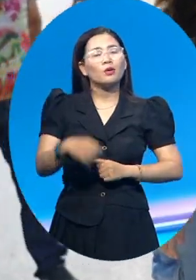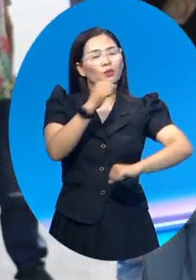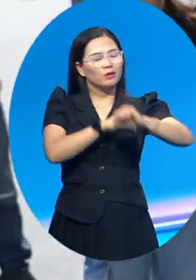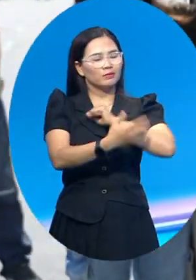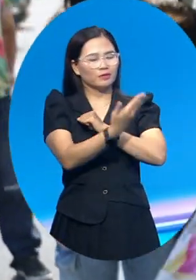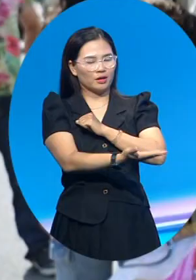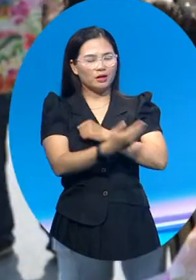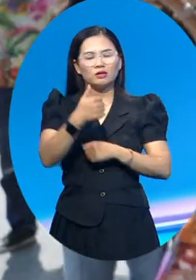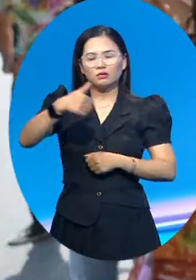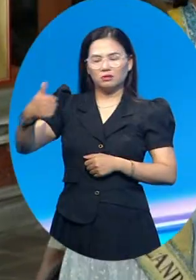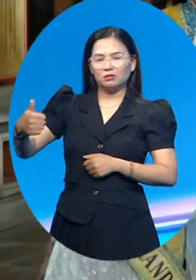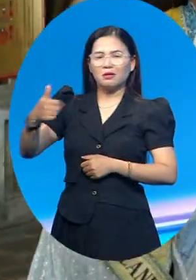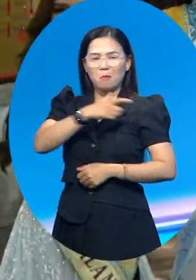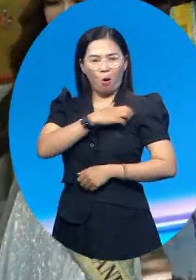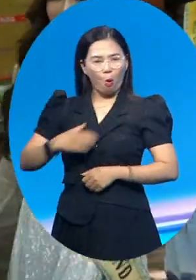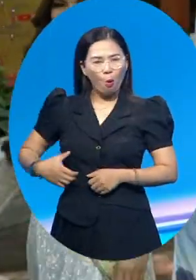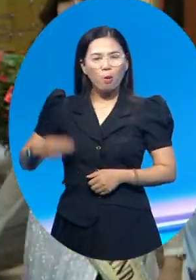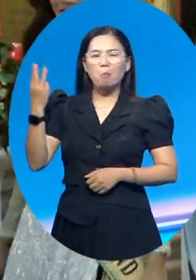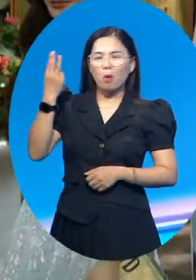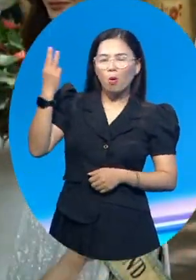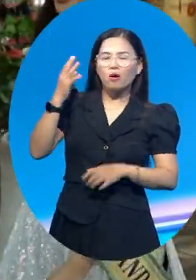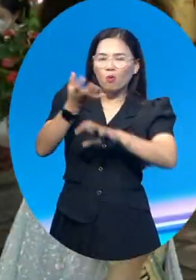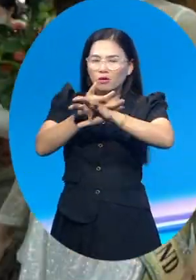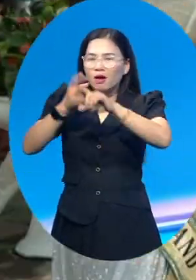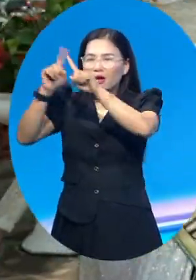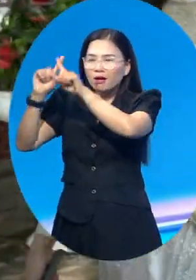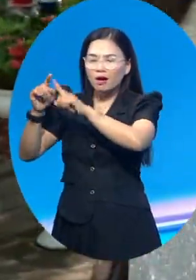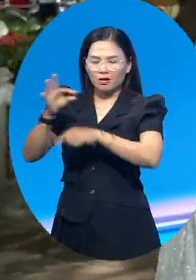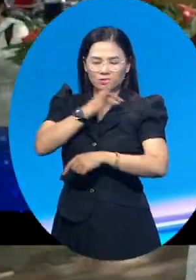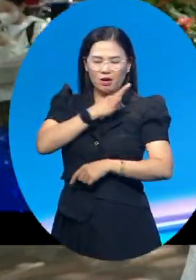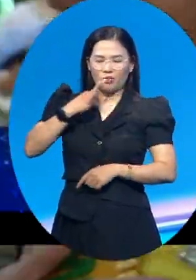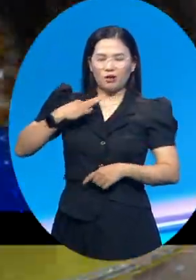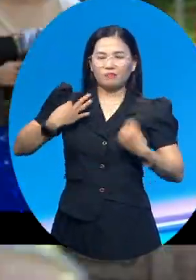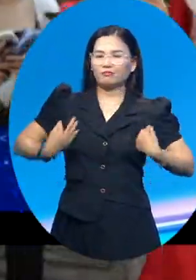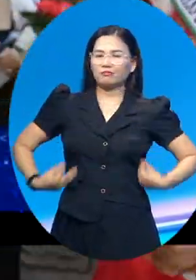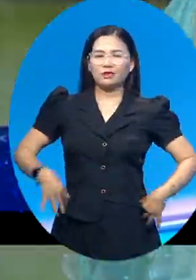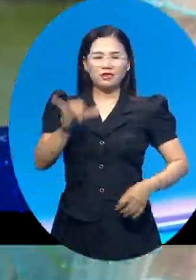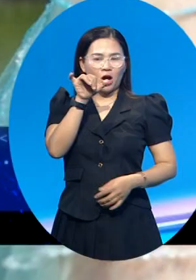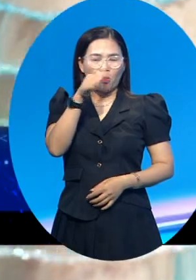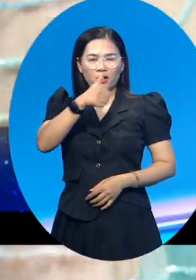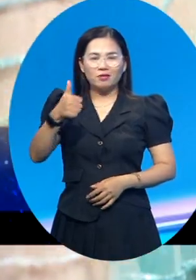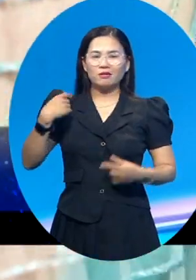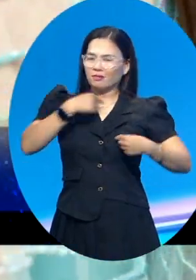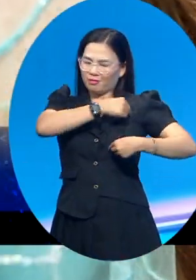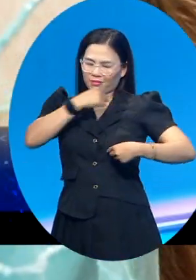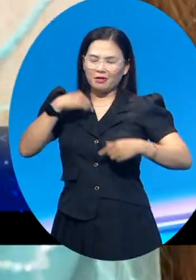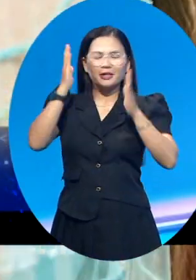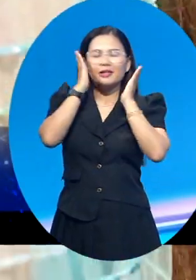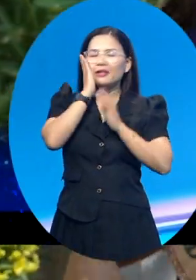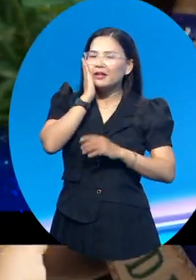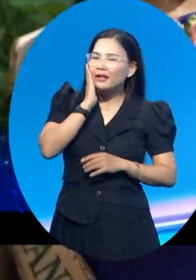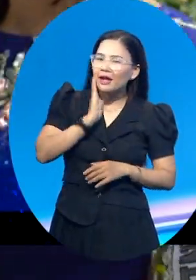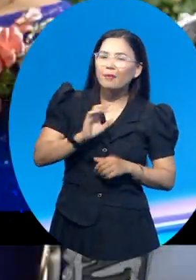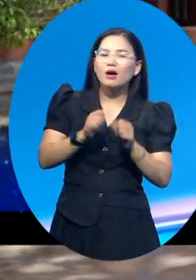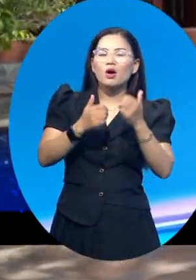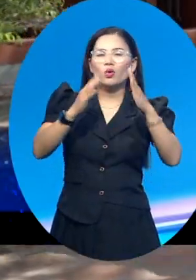Trong hoạt động này, các cô gái đến từ các quốc gia được chuẩn bị trang phục áo dài, 60 nhan sắc với 60 màu sắc khác nhau xuất hiện tại đền Ngọc Sơn, nơi